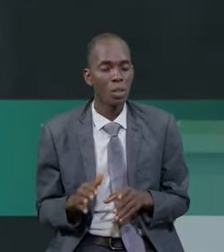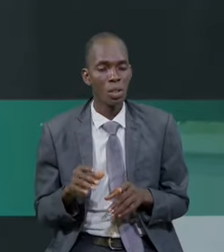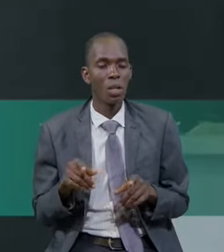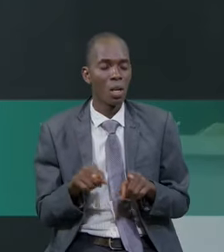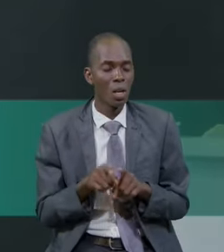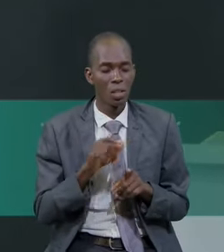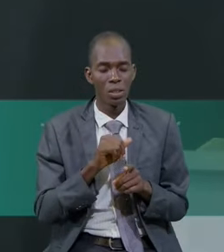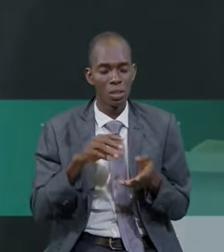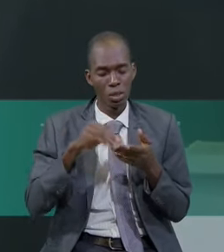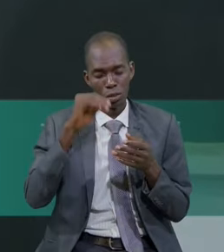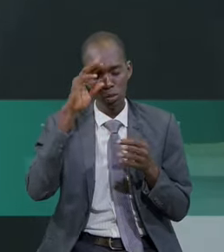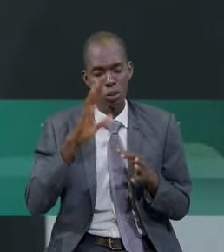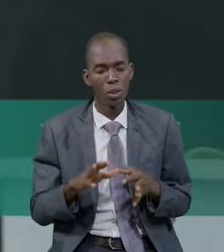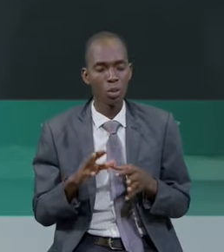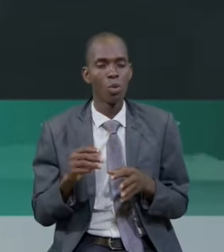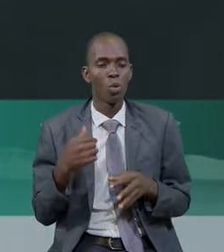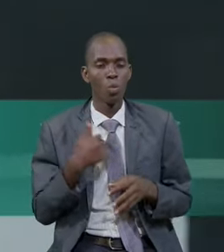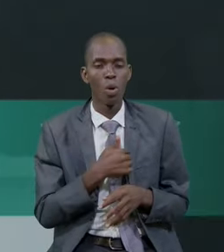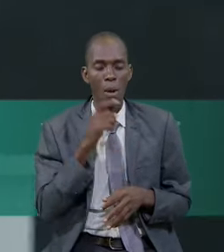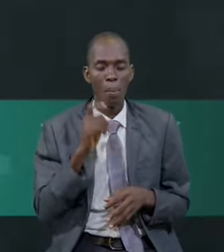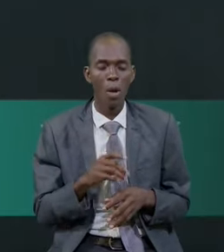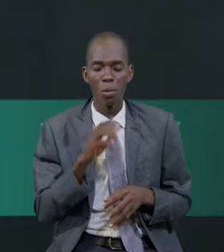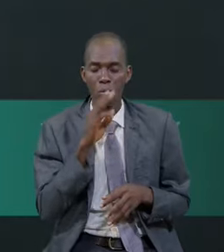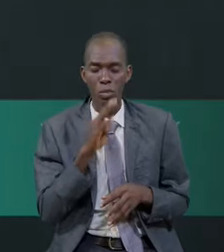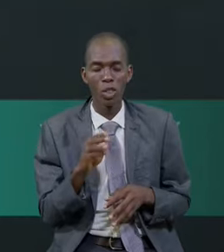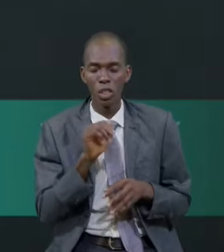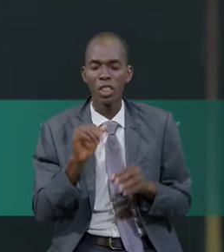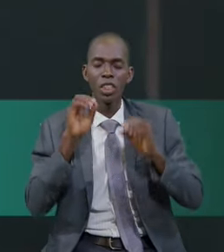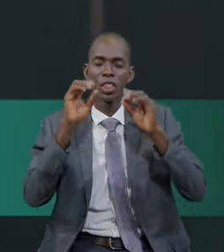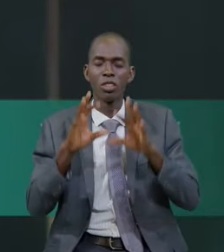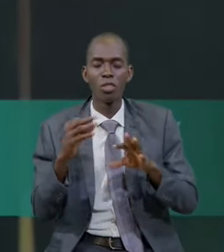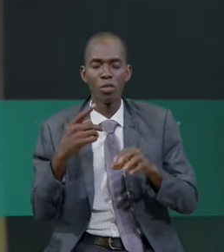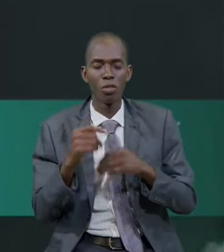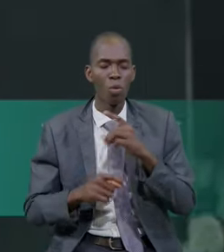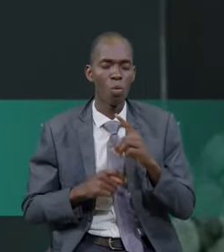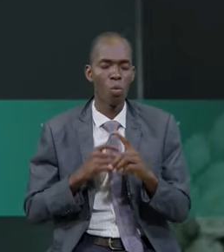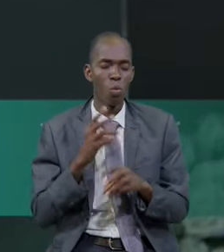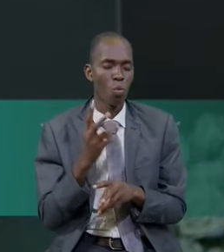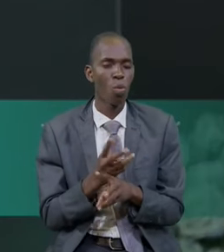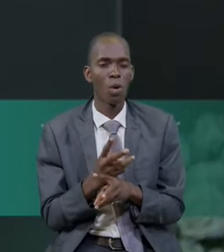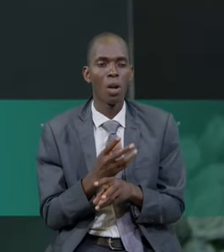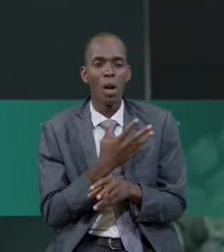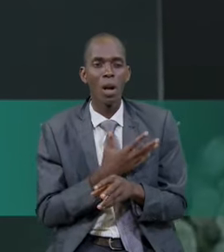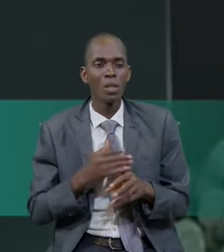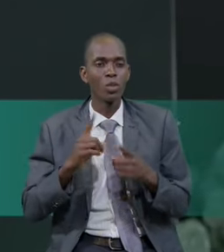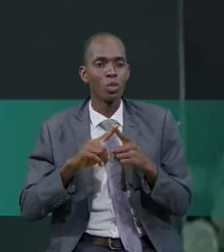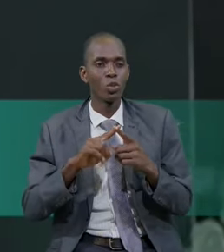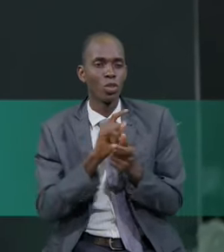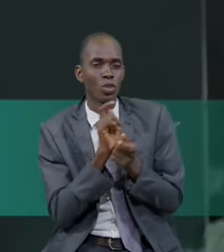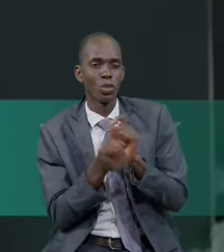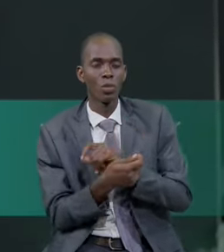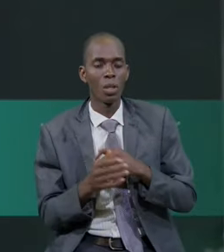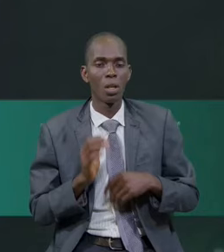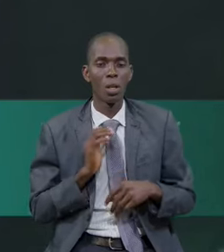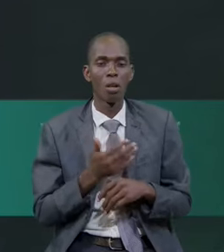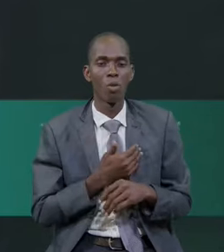nos élèves, enseignants de la parole, pour transformer notre monde,